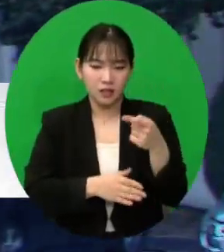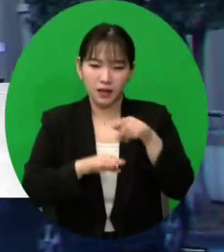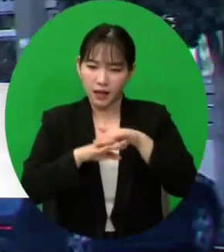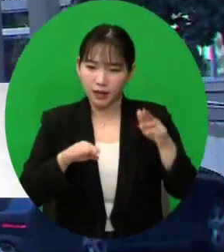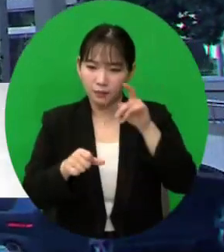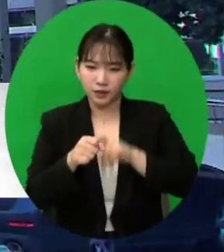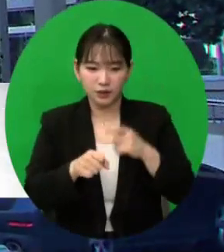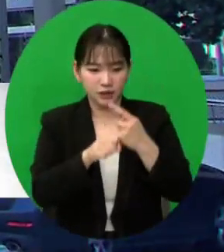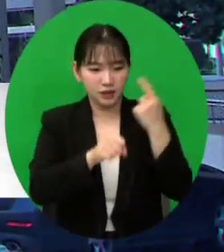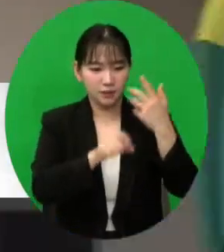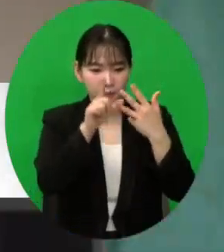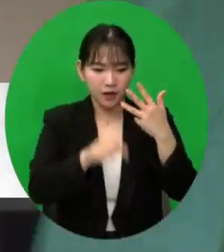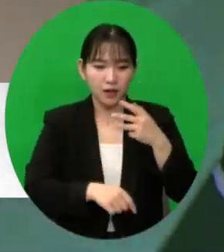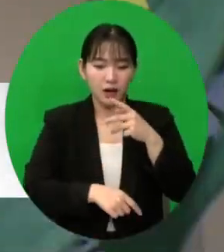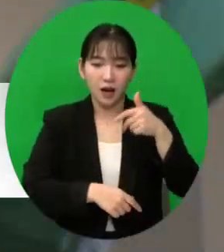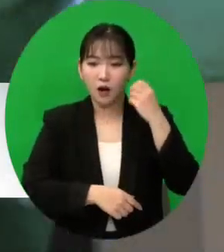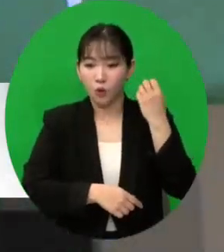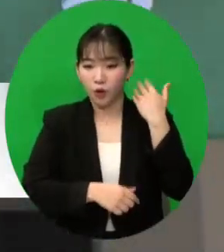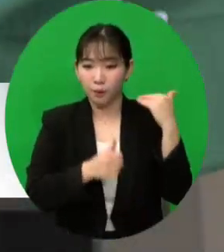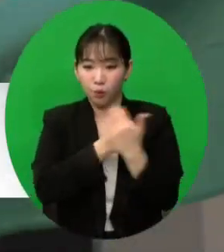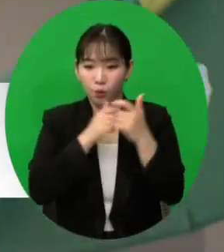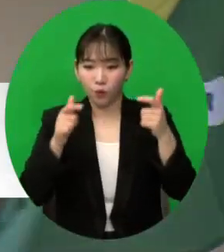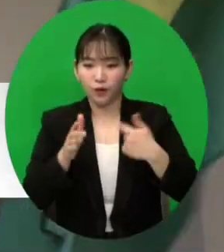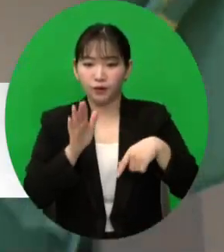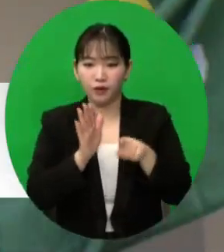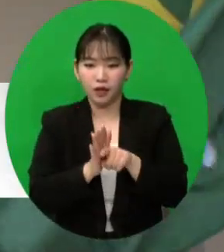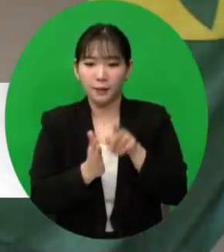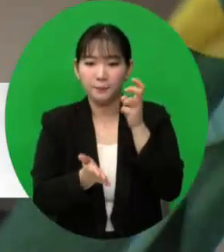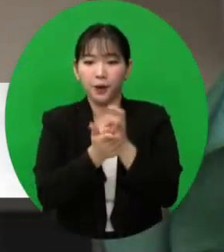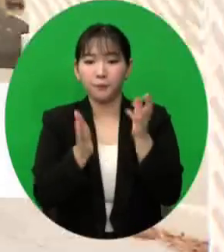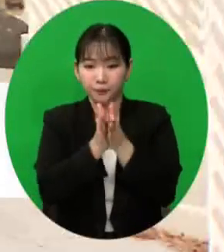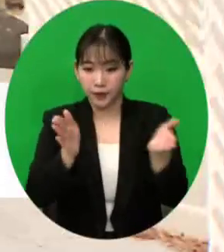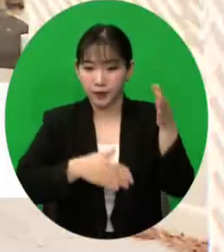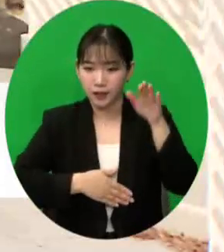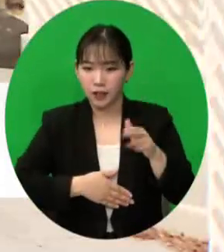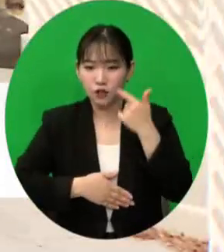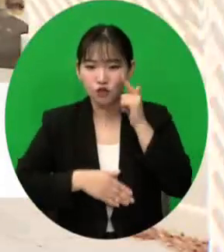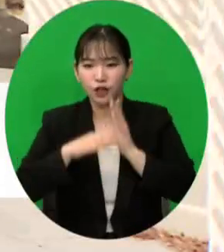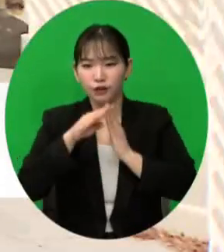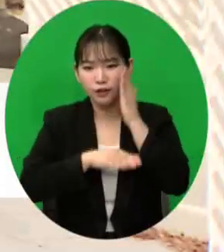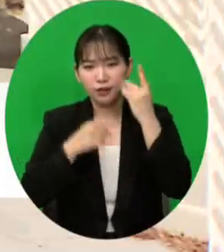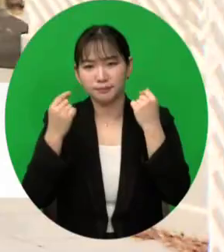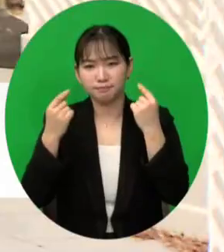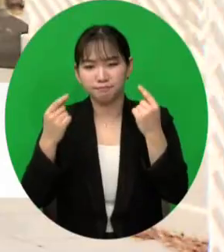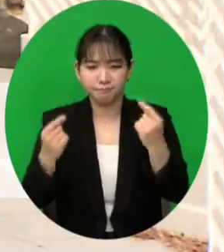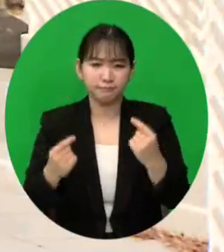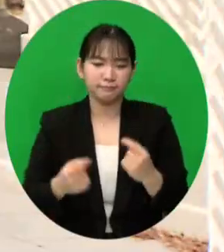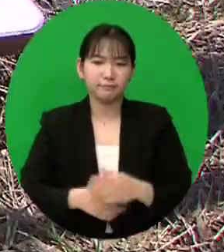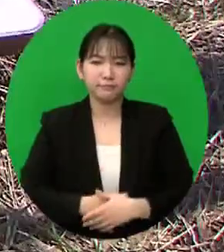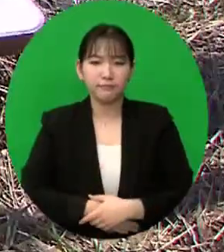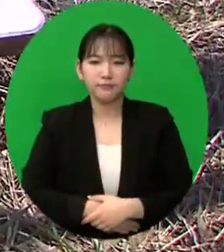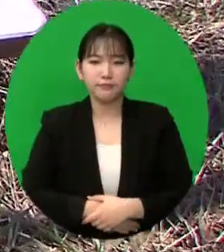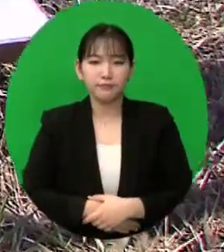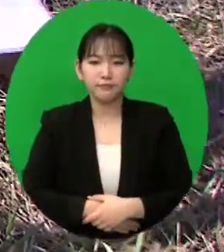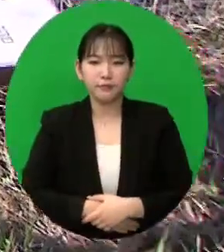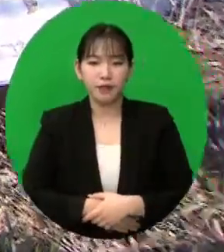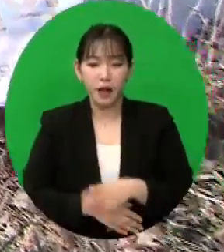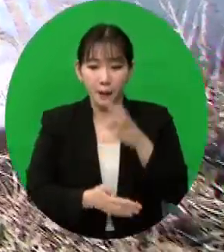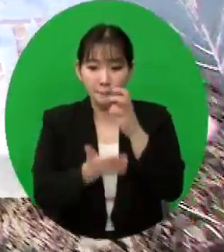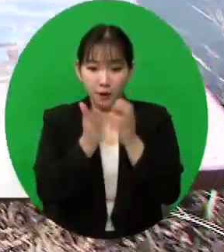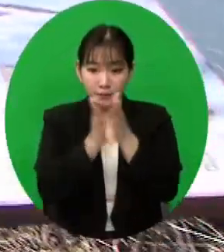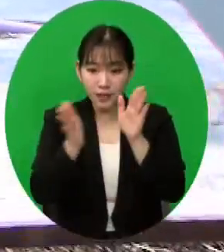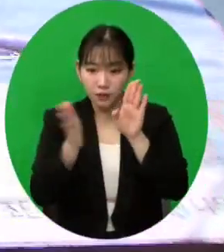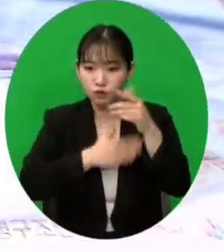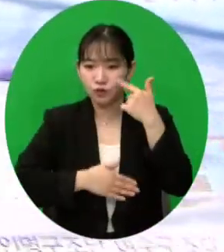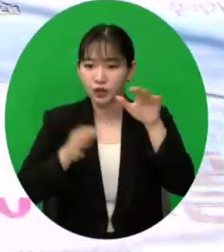위해 지난해 8월 상이 보호 구역을 위한 조례를 시행했는데 반년이 넘도록 제자리 걸음입니다 조래 시행 후